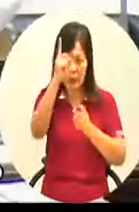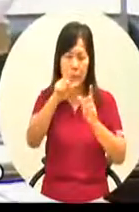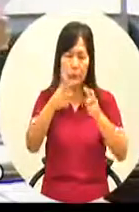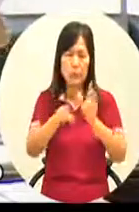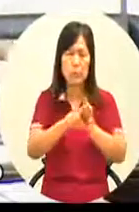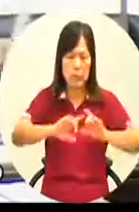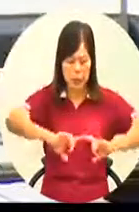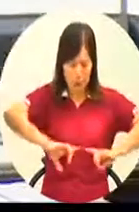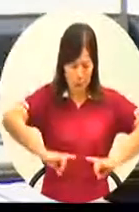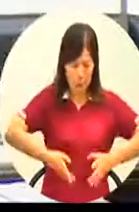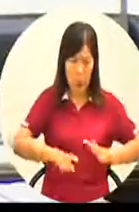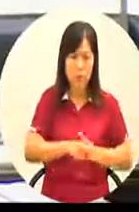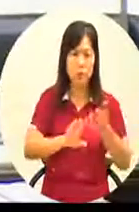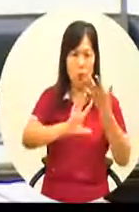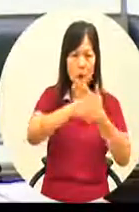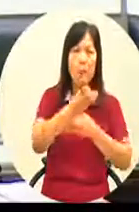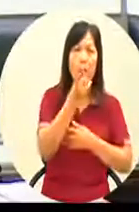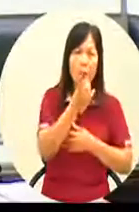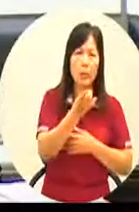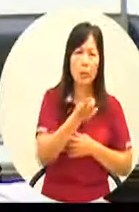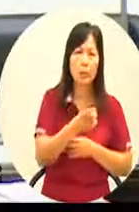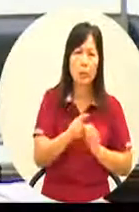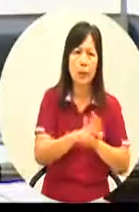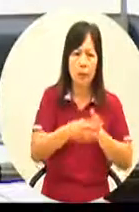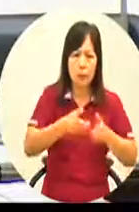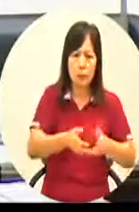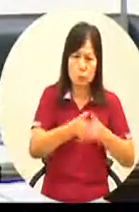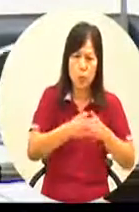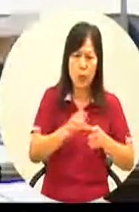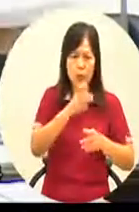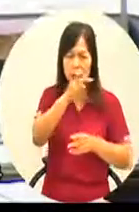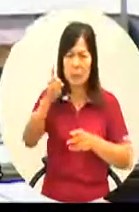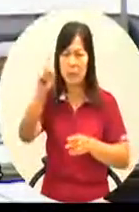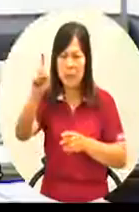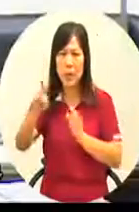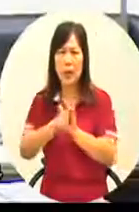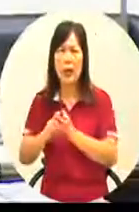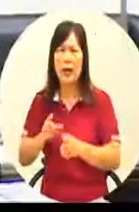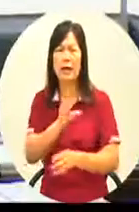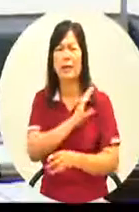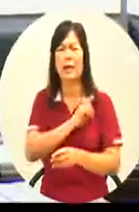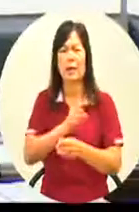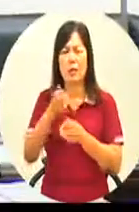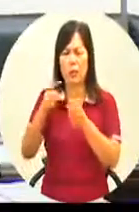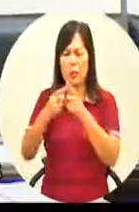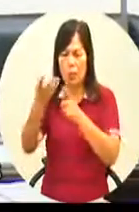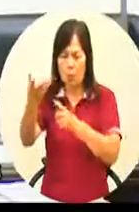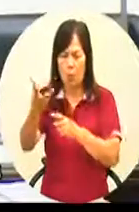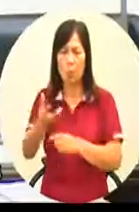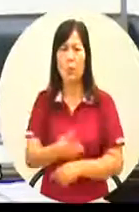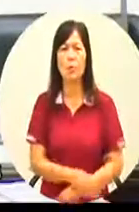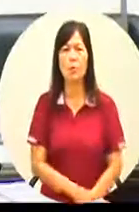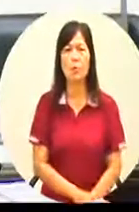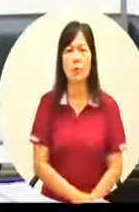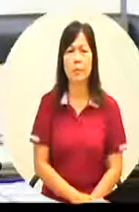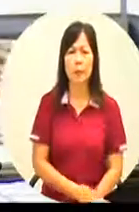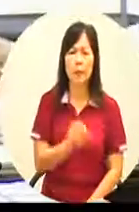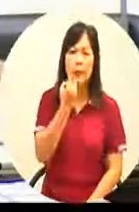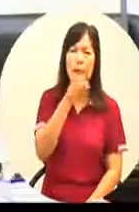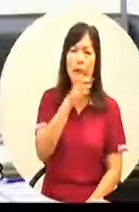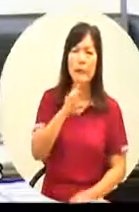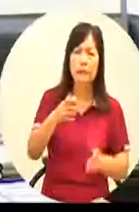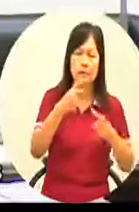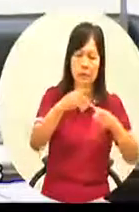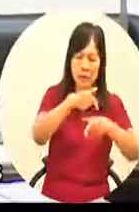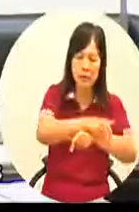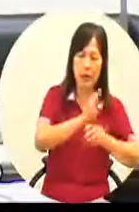是外语啦哈。你重要，你蛮讲的英语，当然英语是较侪人通用。但是我想你南向